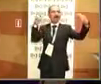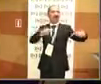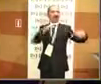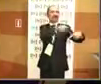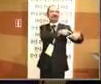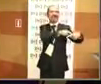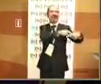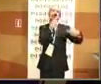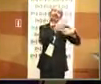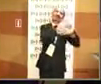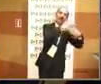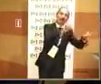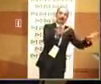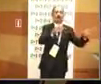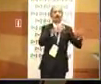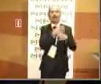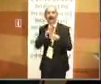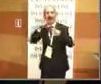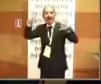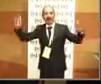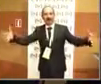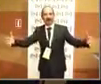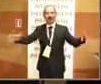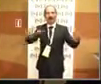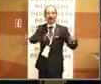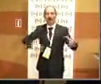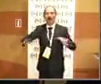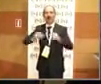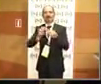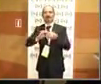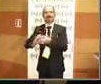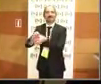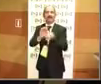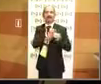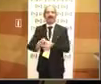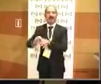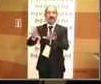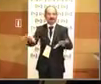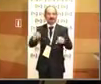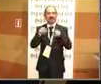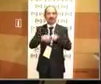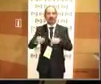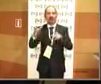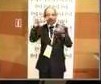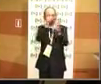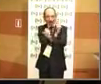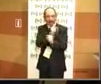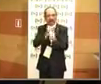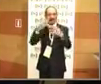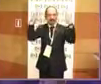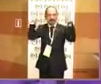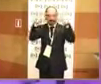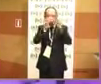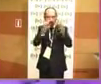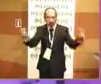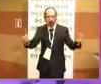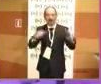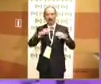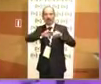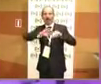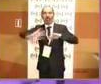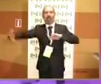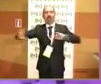nell'avversario, come allargare il nostro sistema di alleanze, come comprendere le ragioni che hanno allontanato